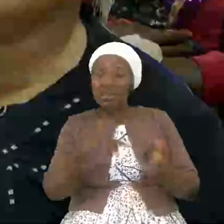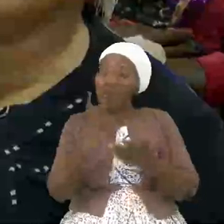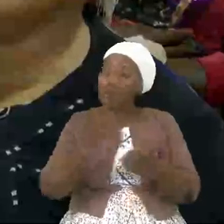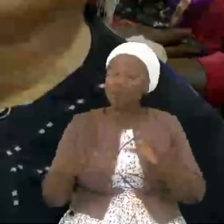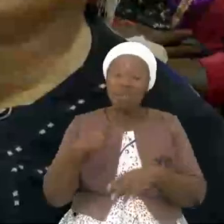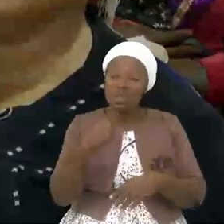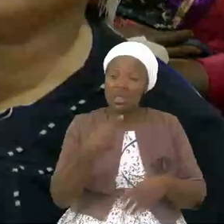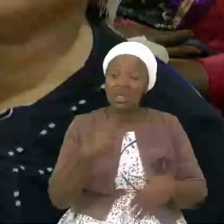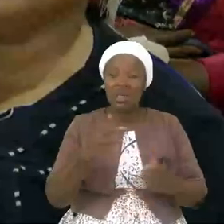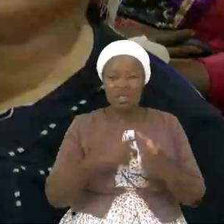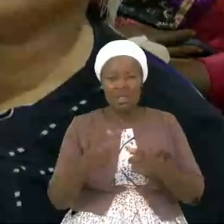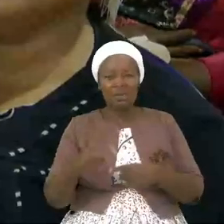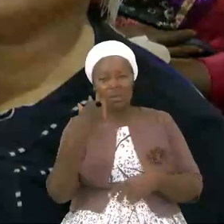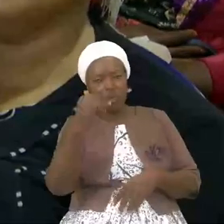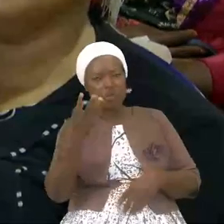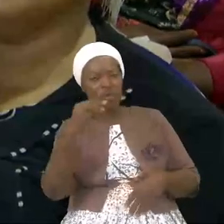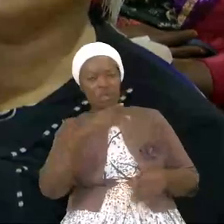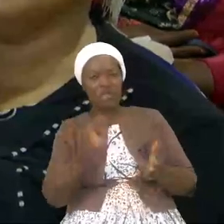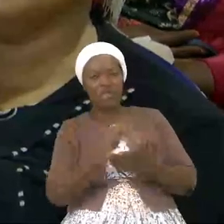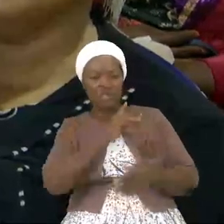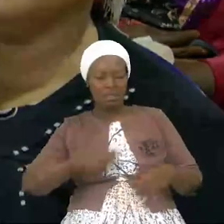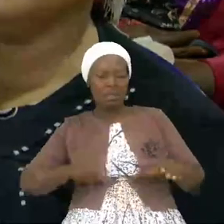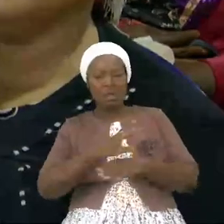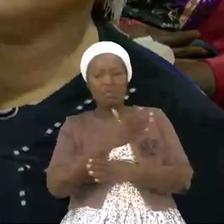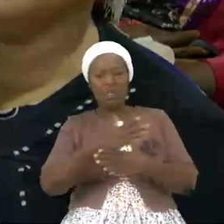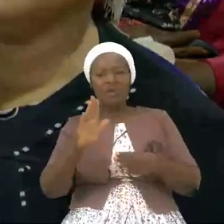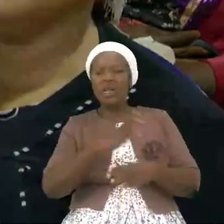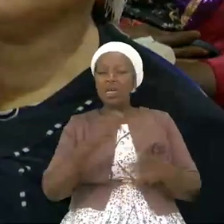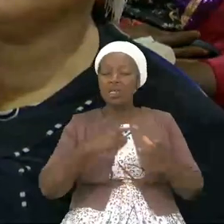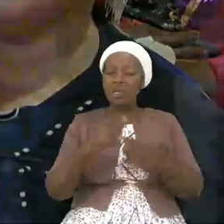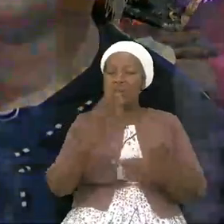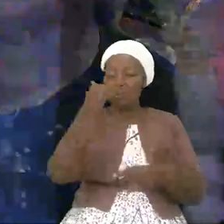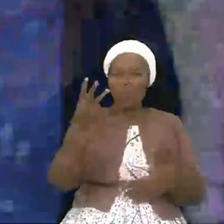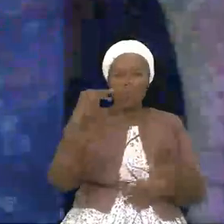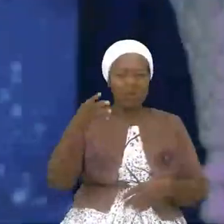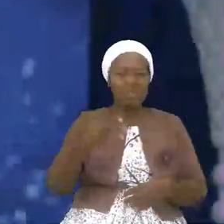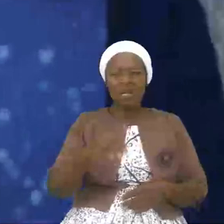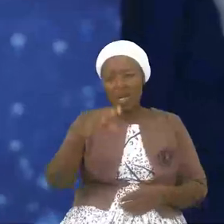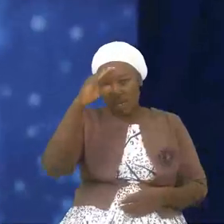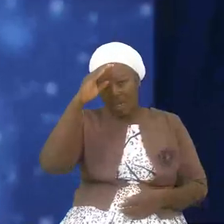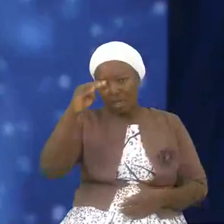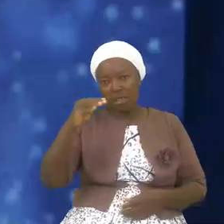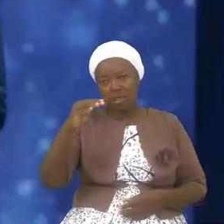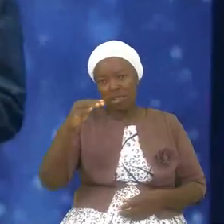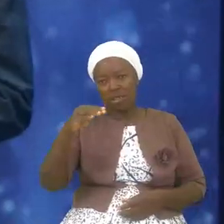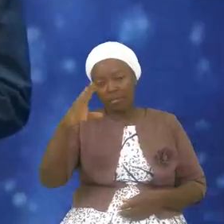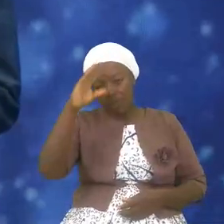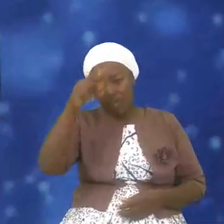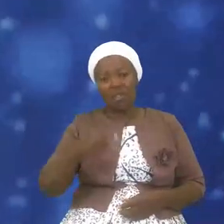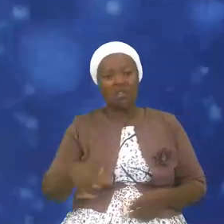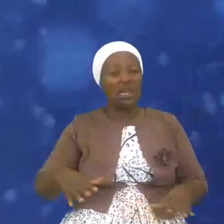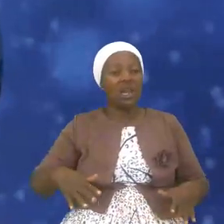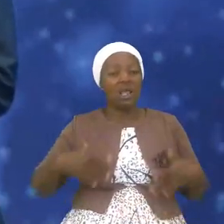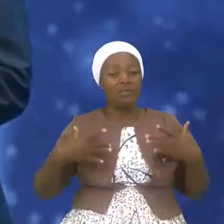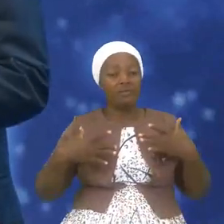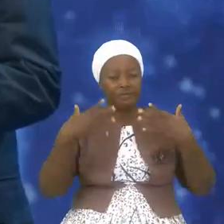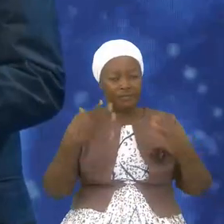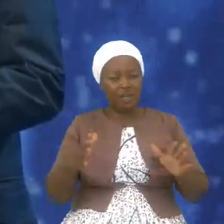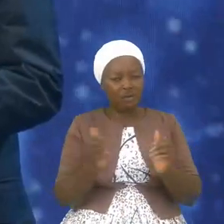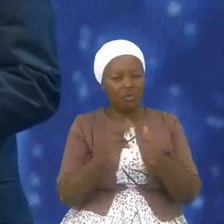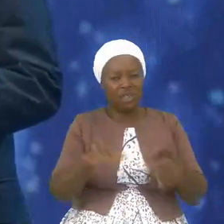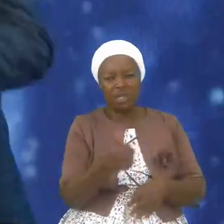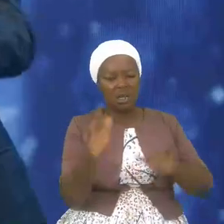disons. Pourquoi? Pourquoi est-ce que son royaume a été divisé? Pourquoi est-ce que son œuvre a été arrêtée sans miséricorde? C'est